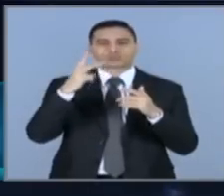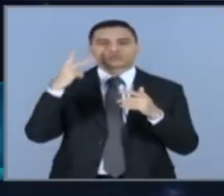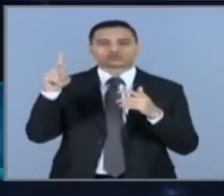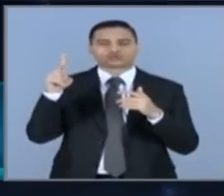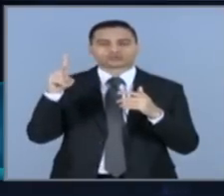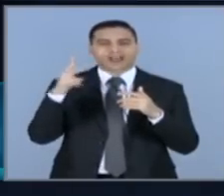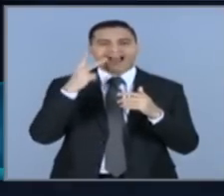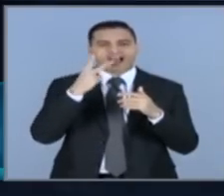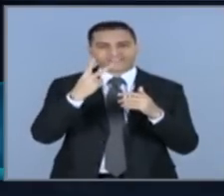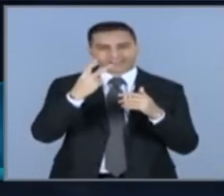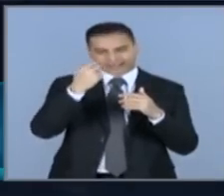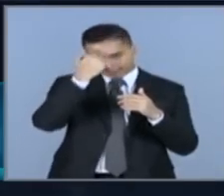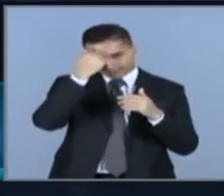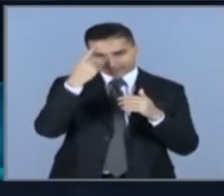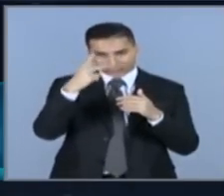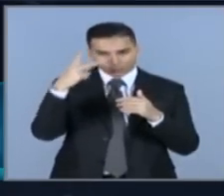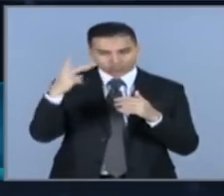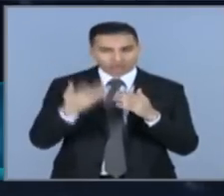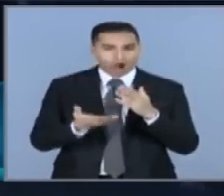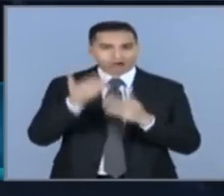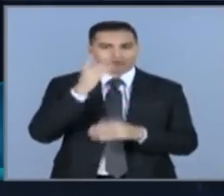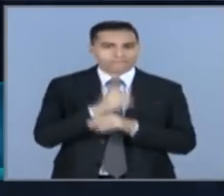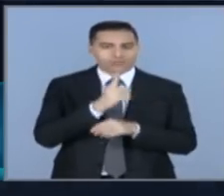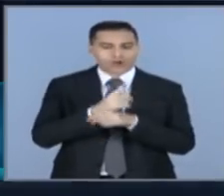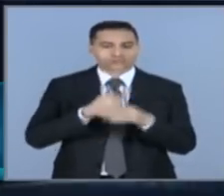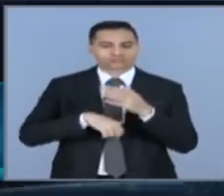لكرة القدم حتى عام 2022؟